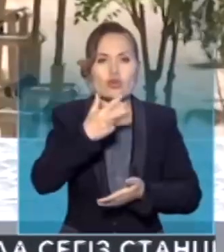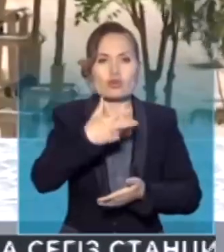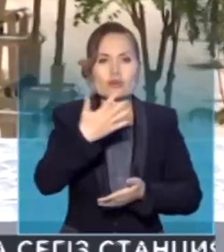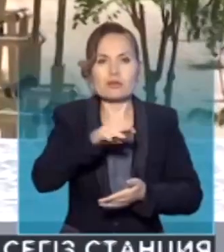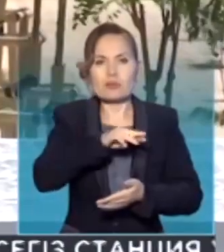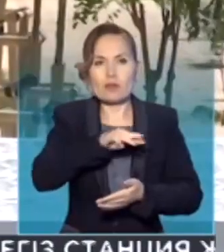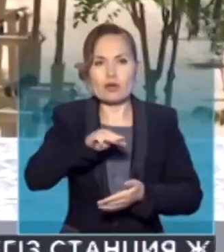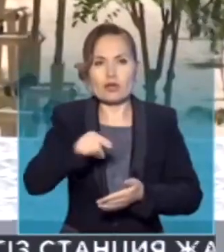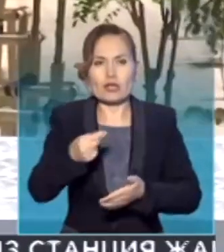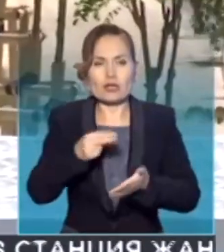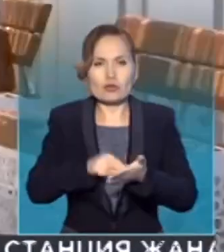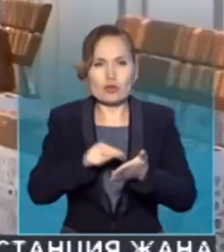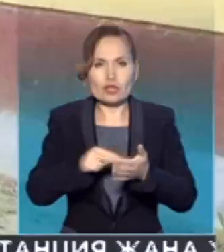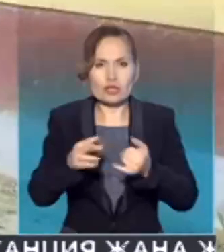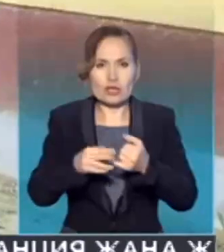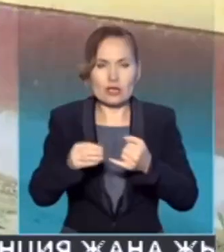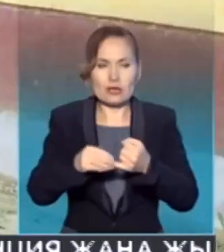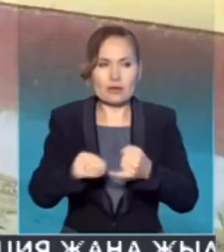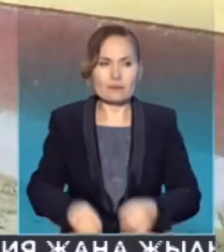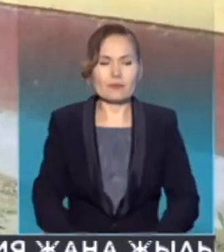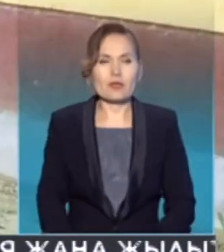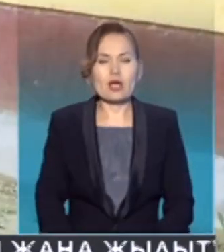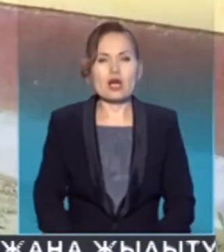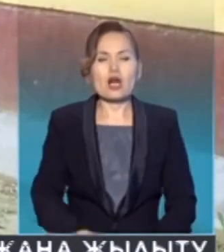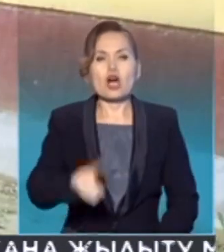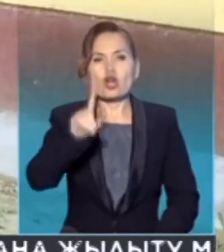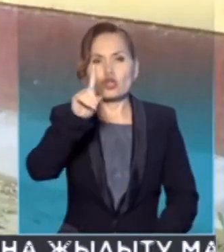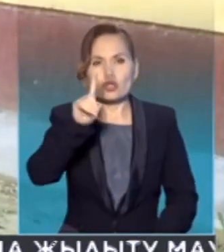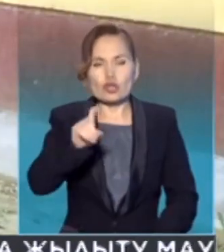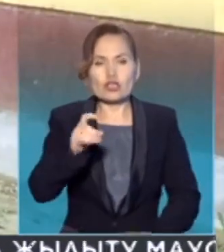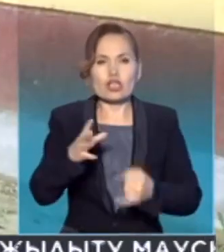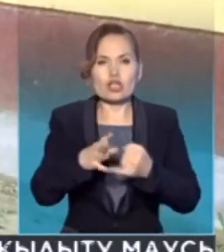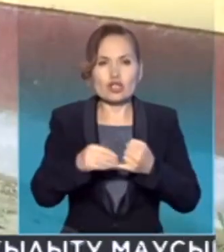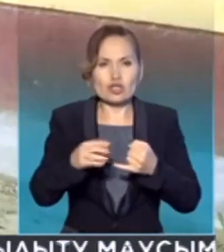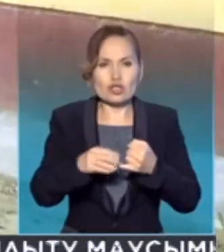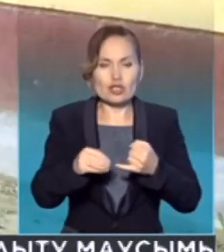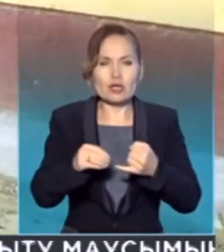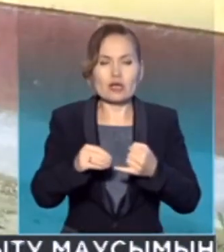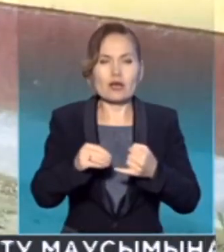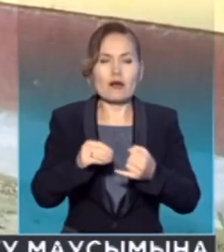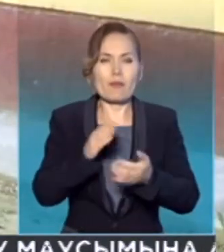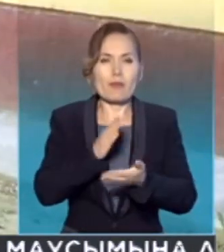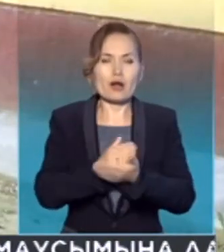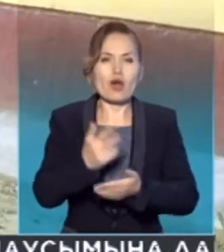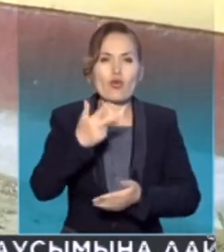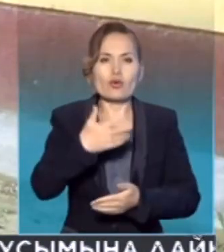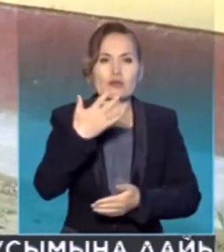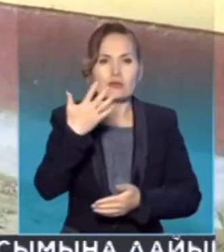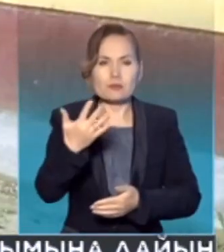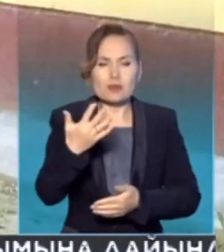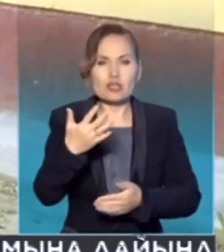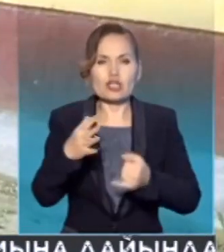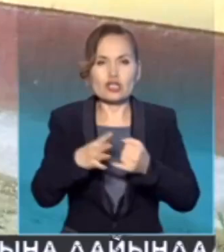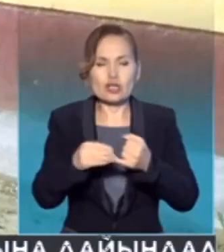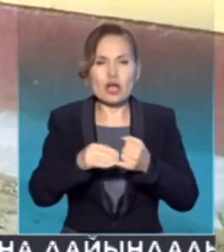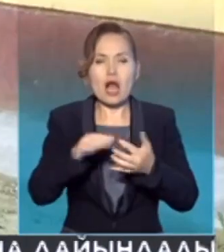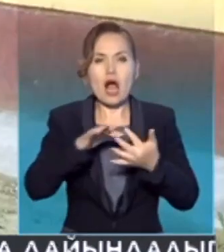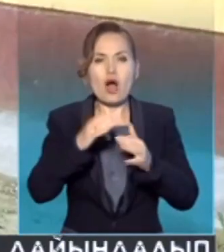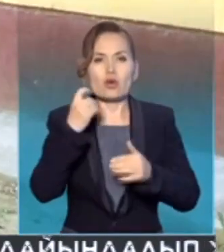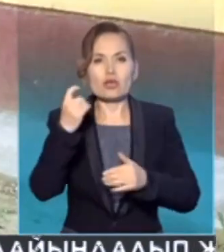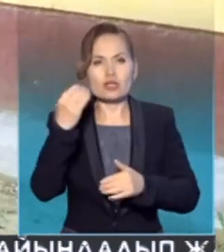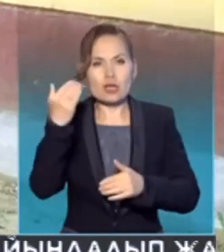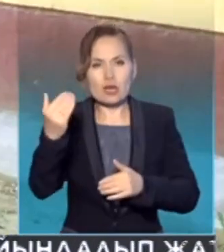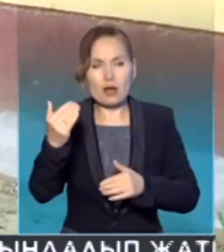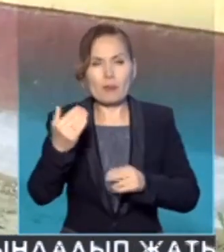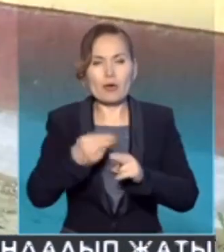құрайды. 100 жер учаскесінің ішінде 35 шақтысы ауыл шаруашылық мақсатындағы жерлерге уже